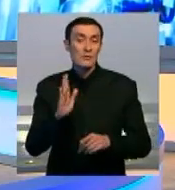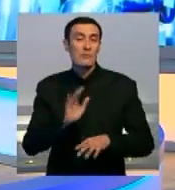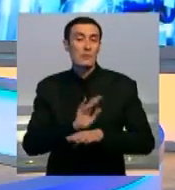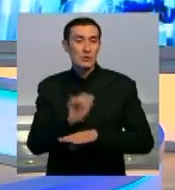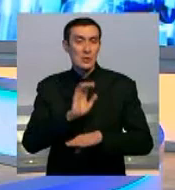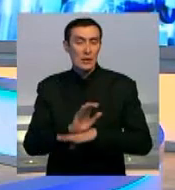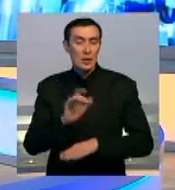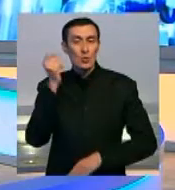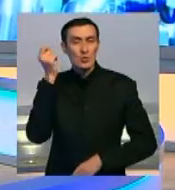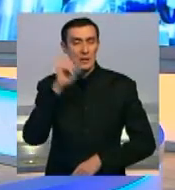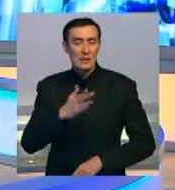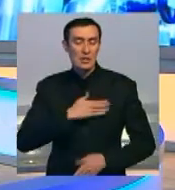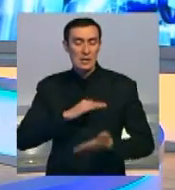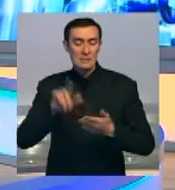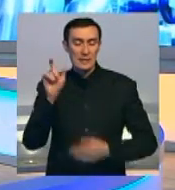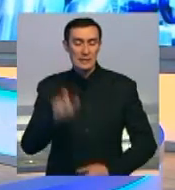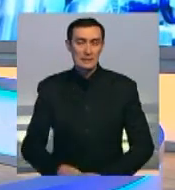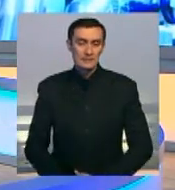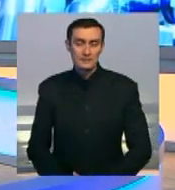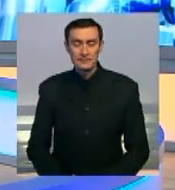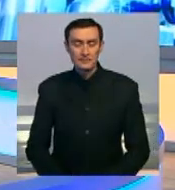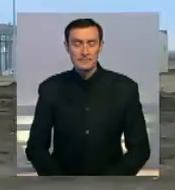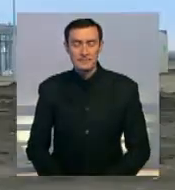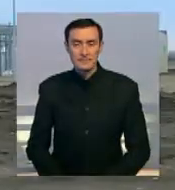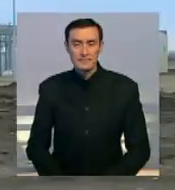будут выпускать, узнавала Наталья Строкова.